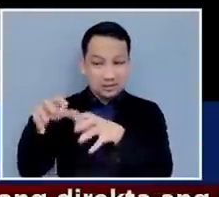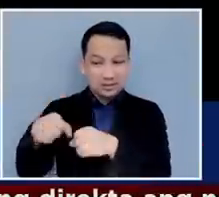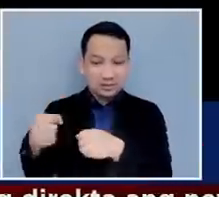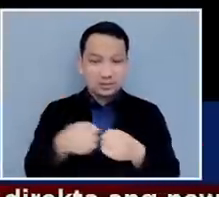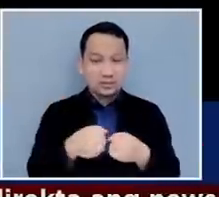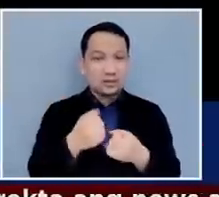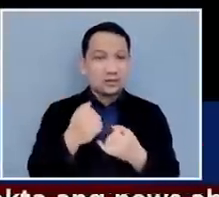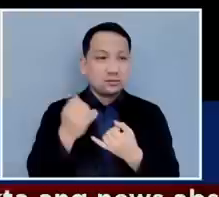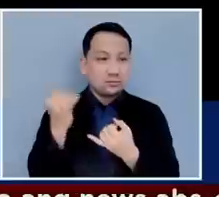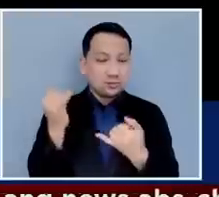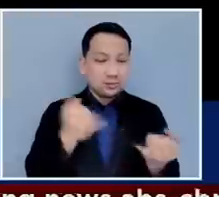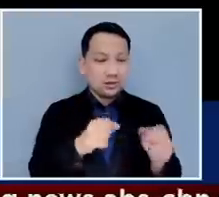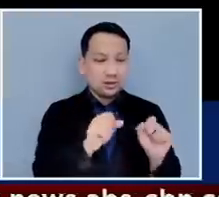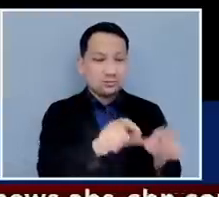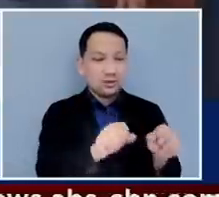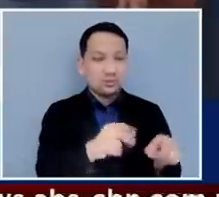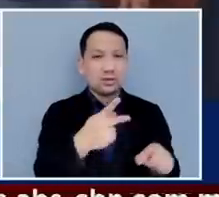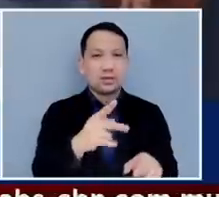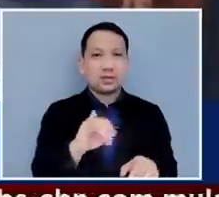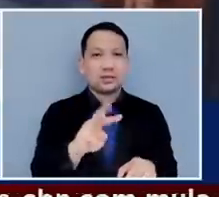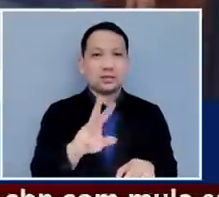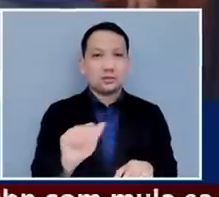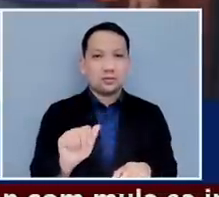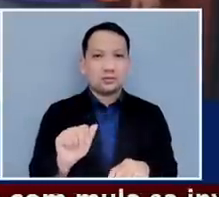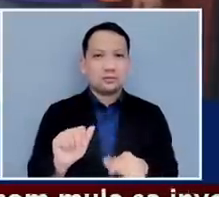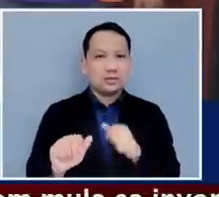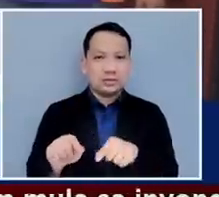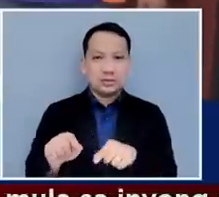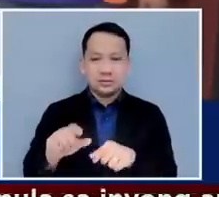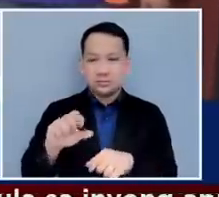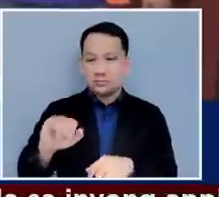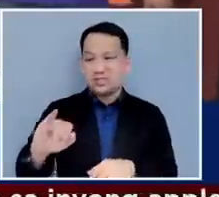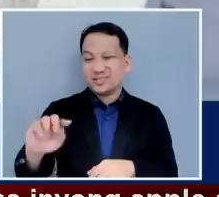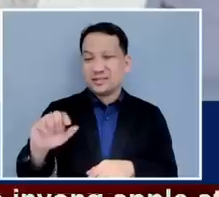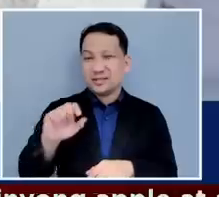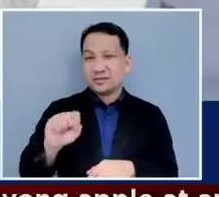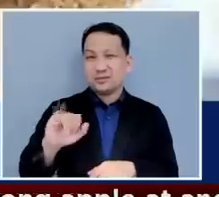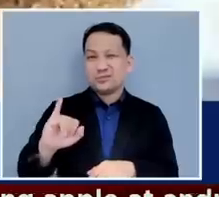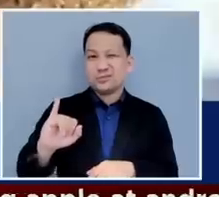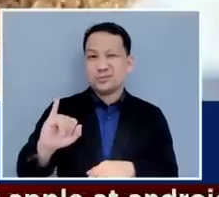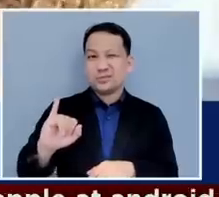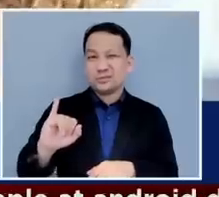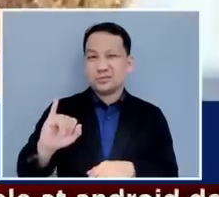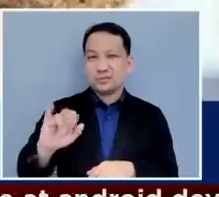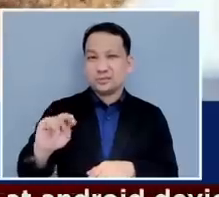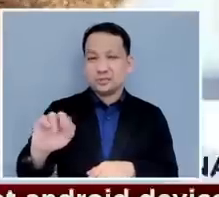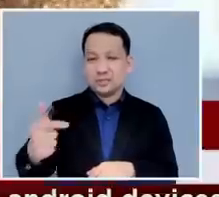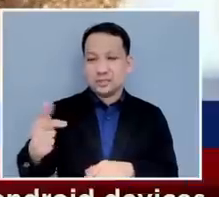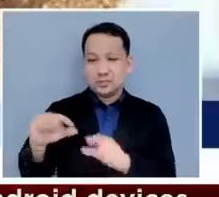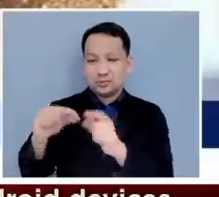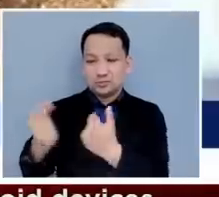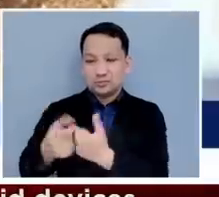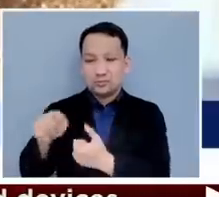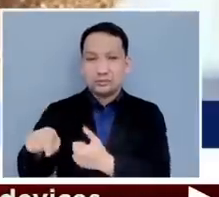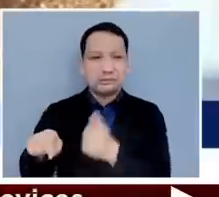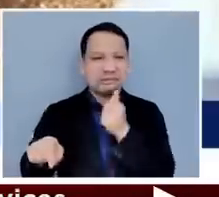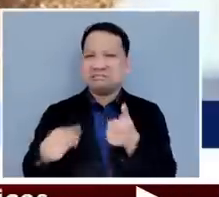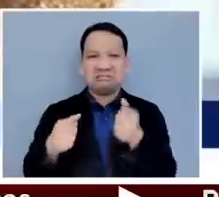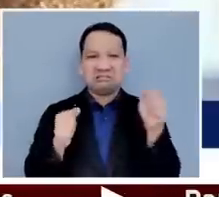na asukal, bagay na tinutulan ng samang industriya ng agrikultura. Ibaon at huwag